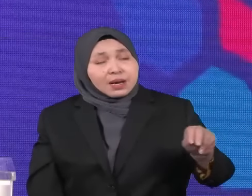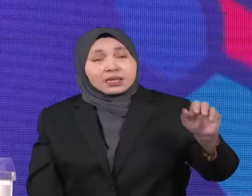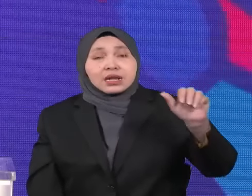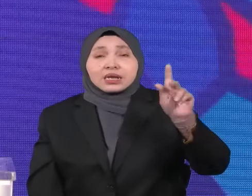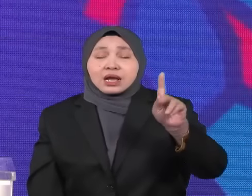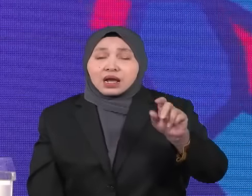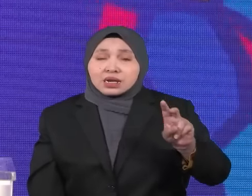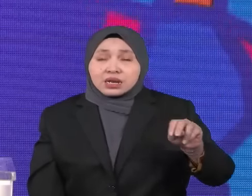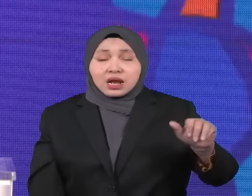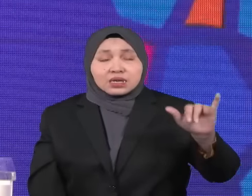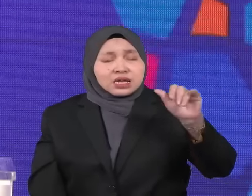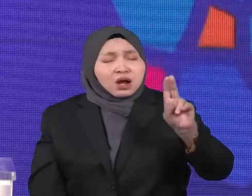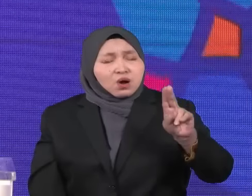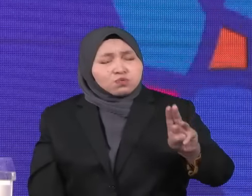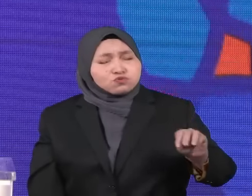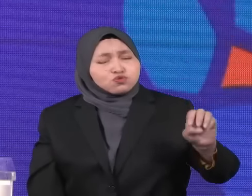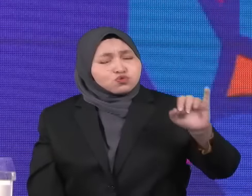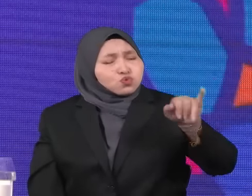kana